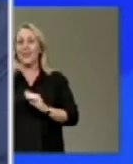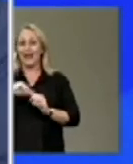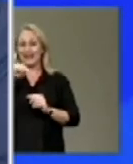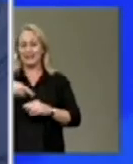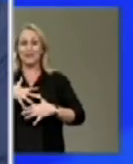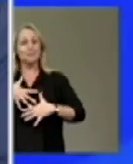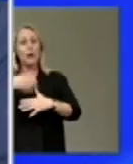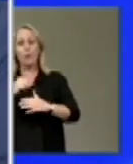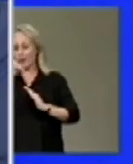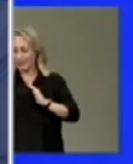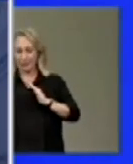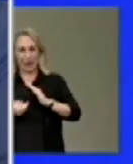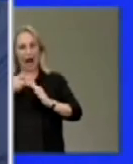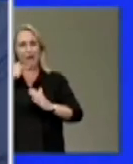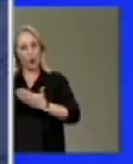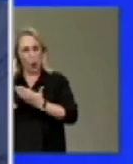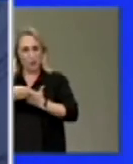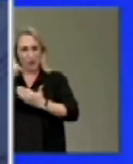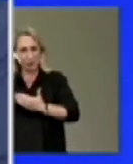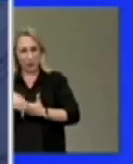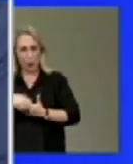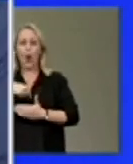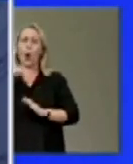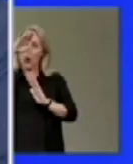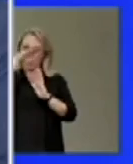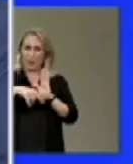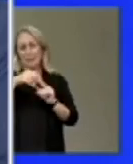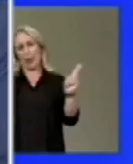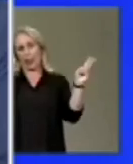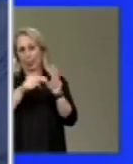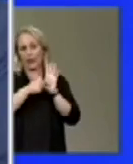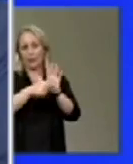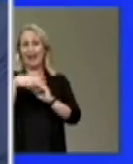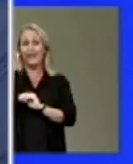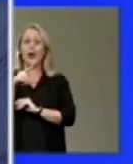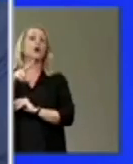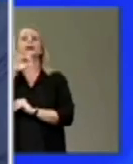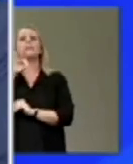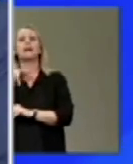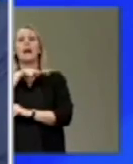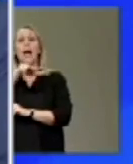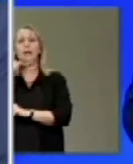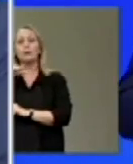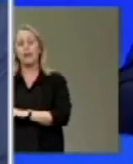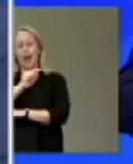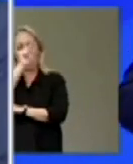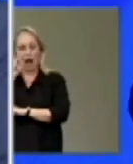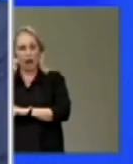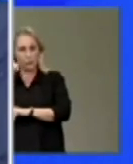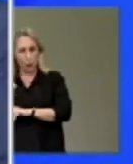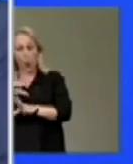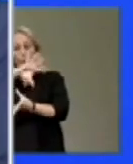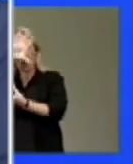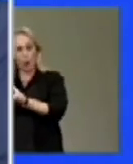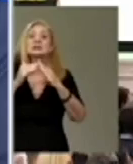σε σχολική στέγη έχουμε ε δημόσια σχολικά κτίρια ε με